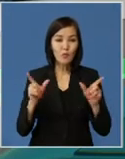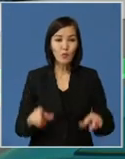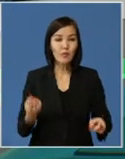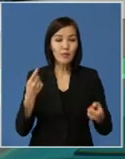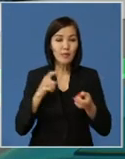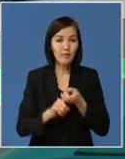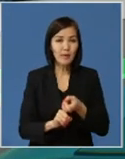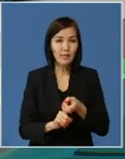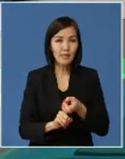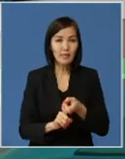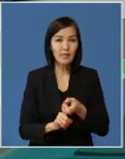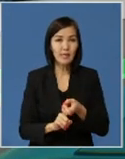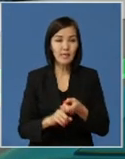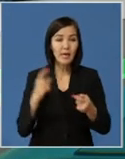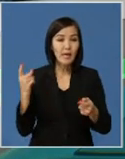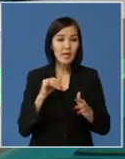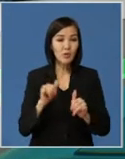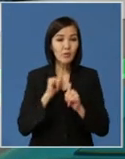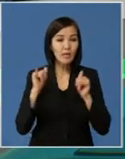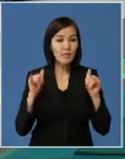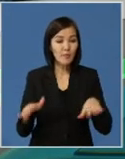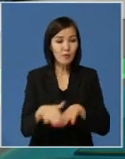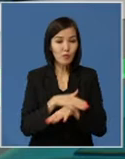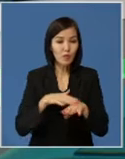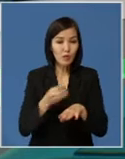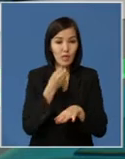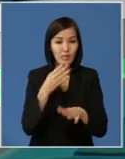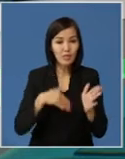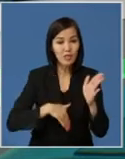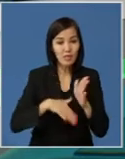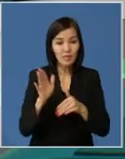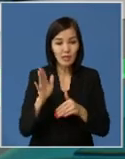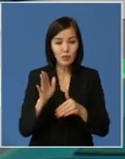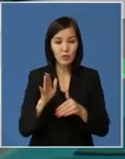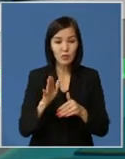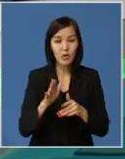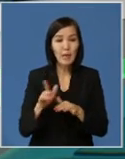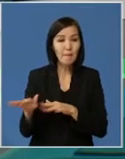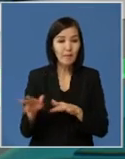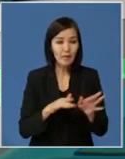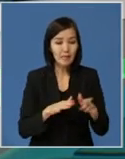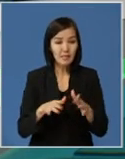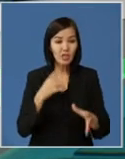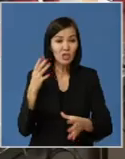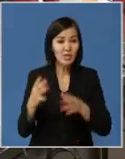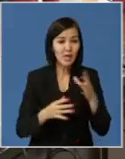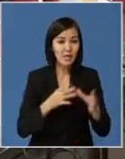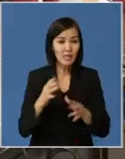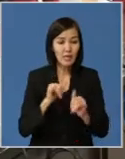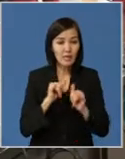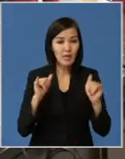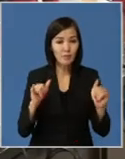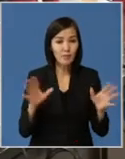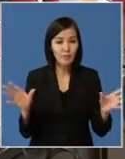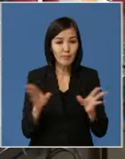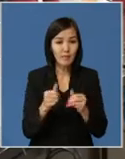қабілетті экономиканы дамыту үшін әрі халықтың тұрмыс сапасын жақсартуға бағытталған үрдіс. Сондықтан жастар жаһандық бұл үрдіс қарқынынан қалыс қалмауы